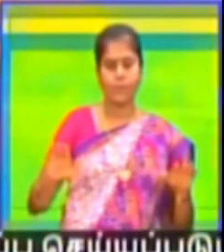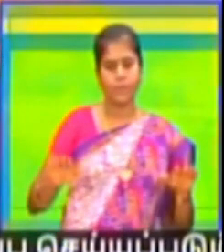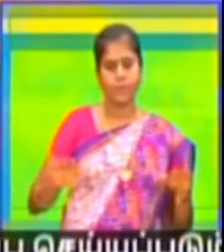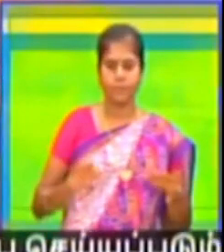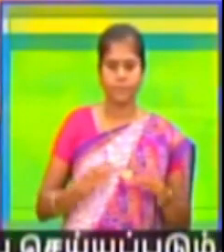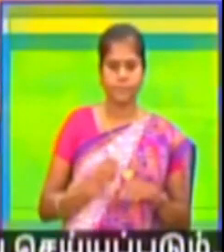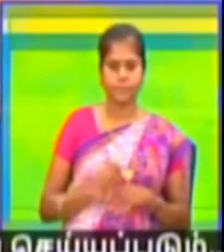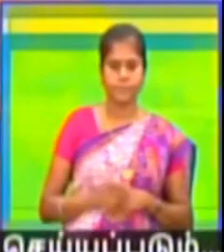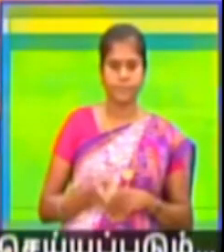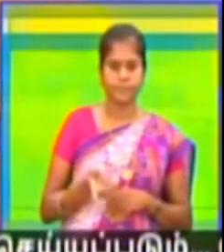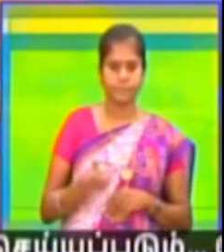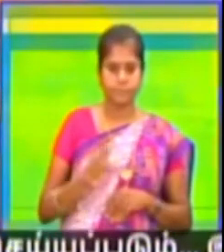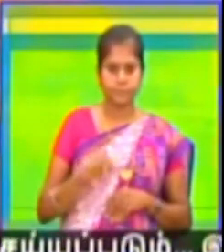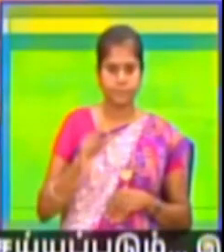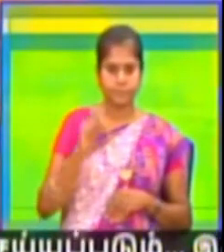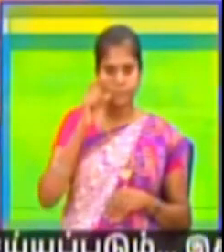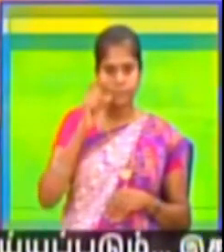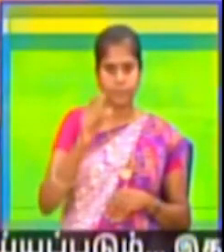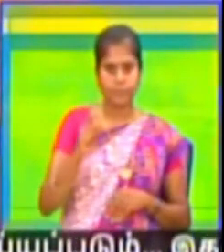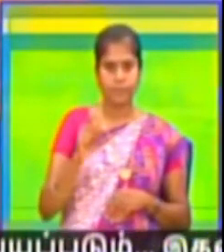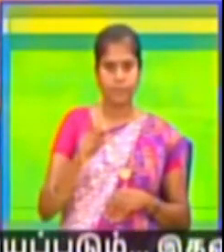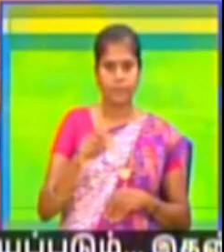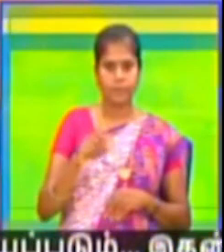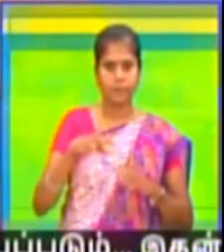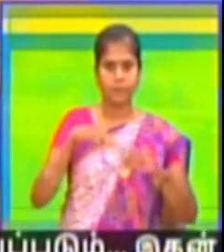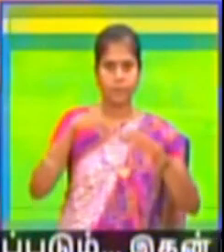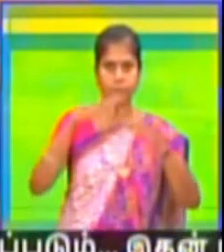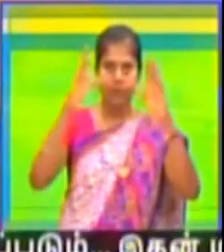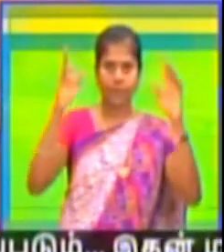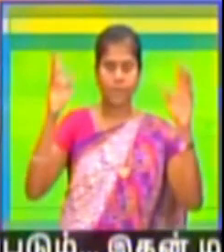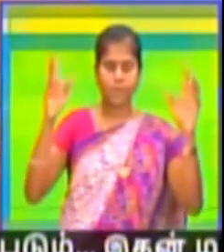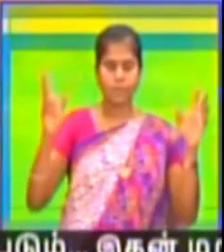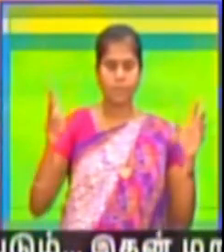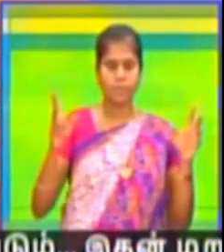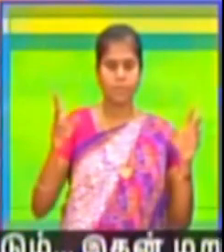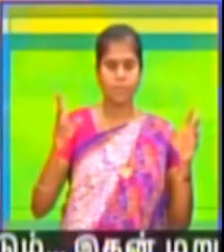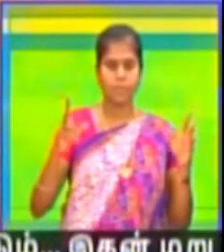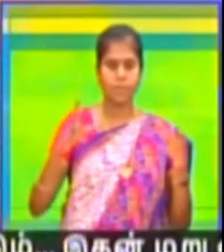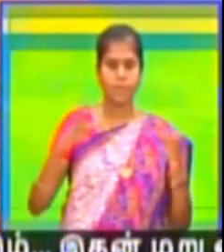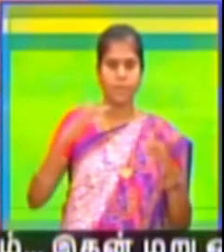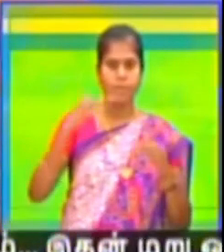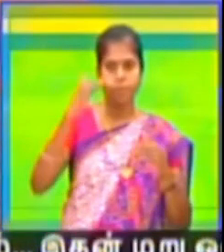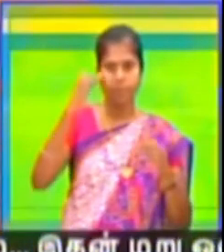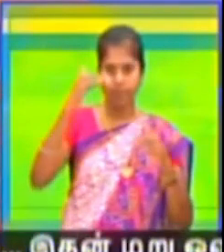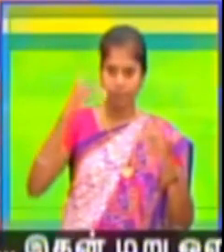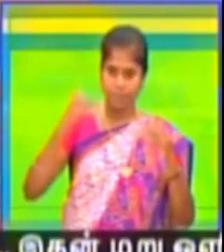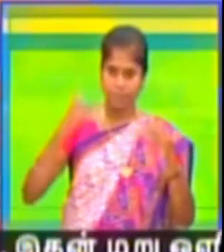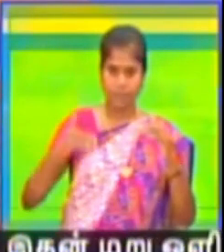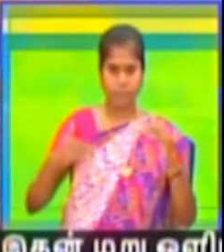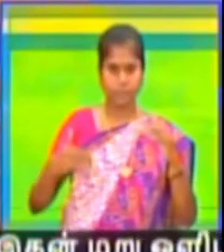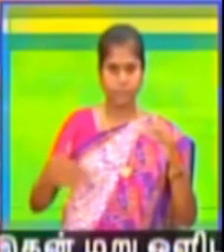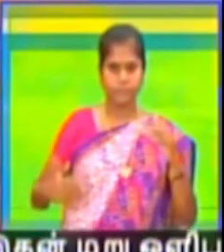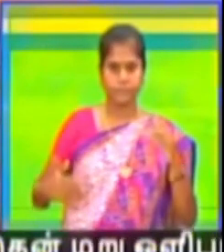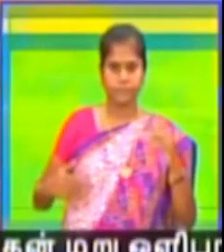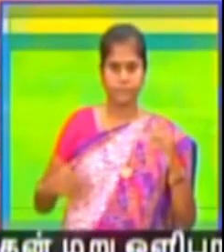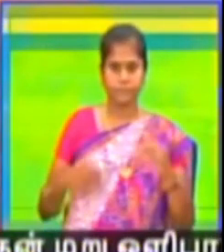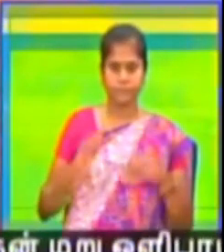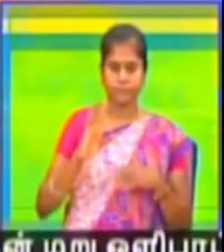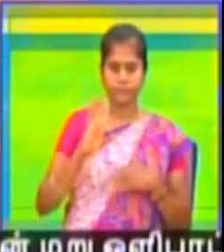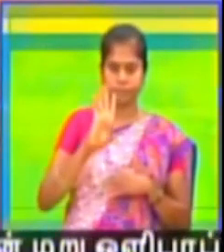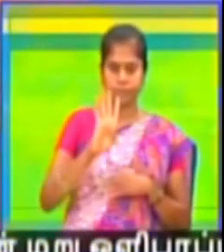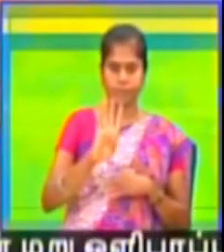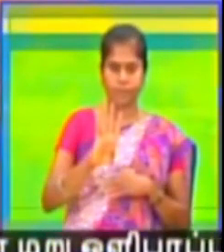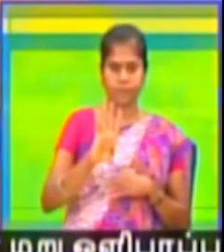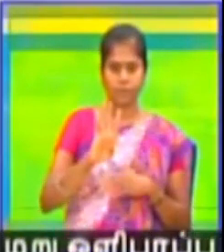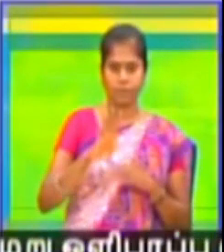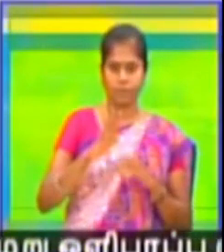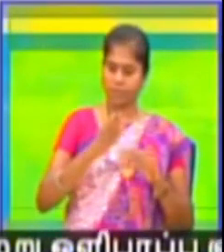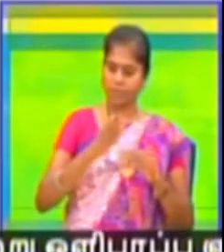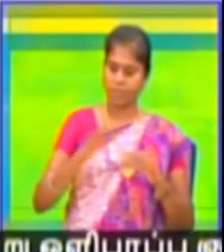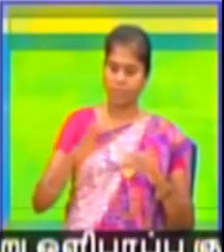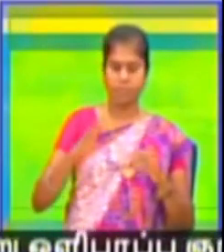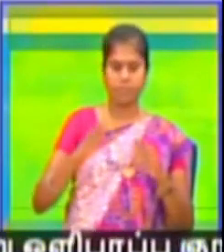பார்க்கறது இயற்கை அமைப்பினுடைய பிரிவுகள். இயற்கை அமைப்பு பிரிவுகளை நம்ம நான்கு வகையாக பிரிக்கலாம்.